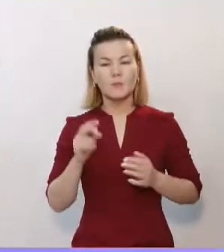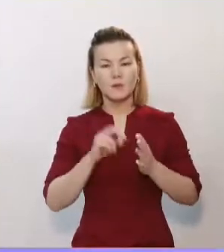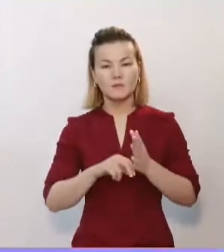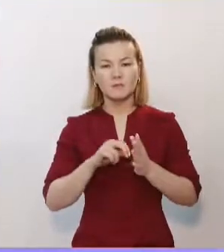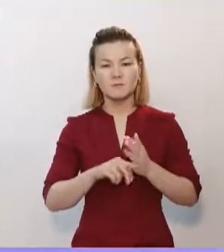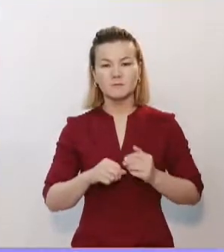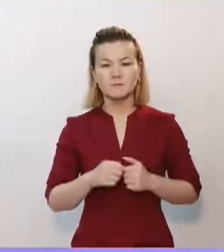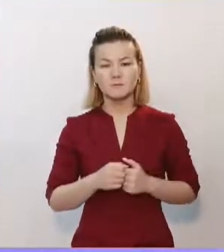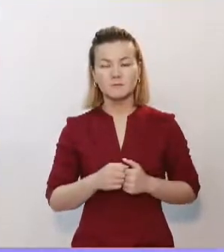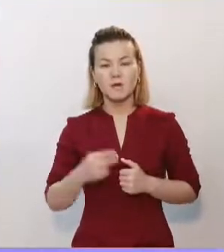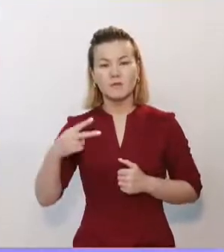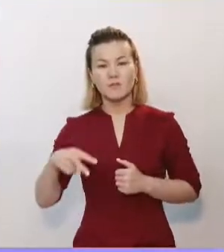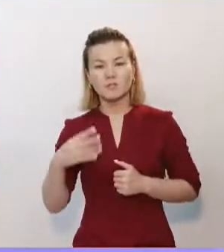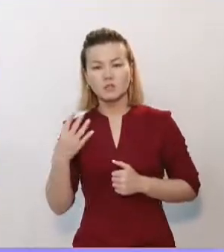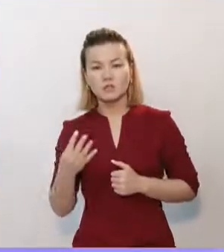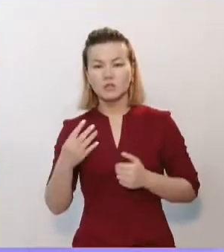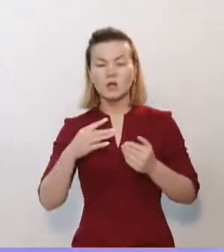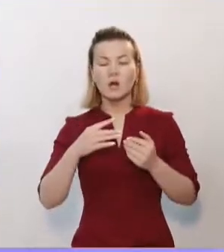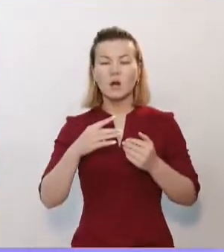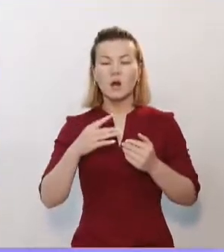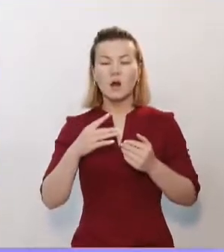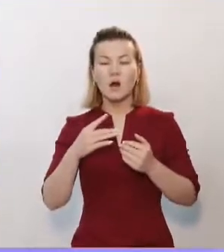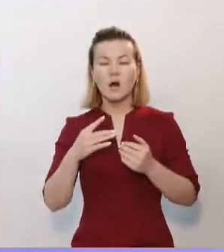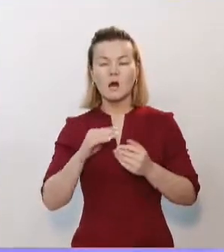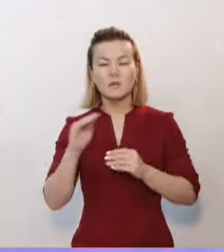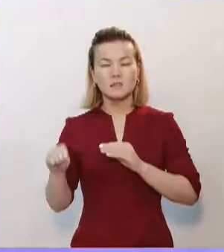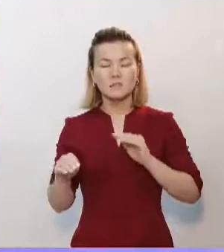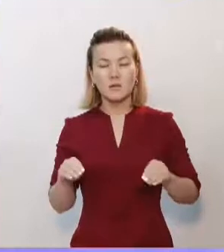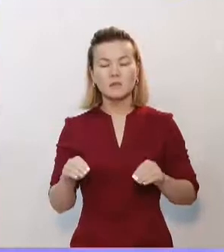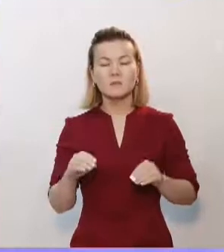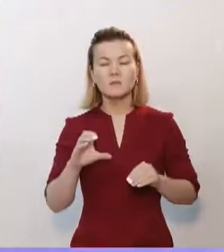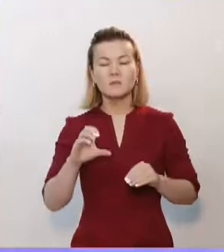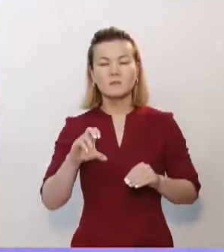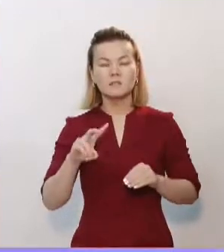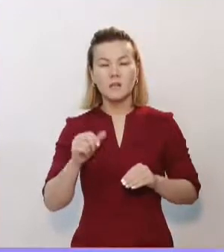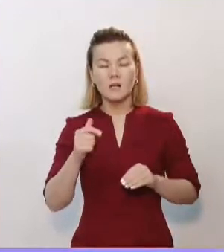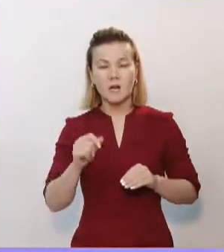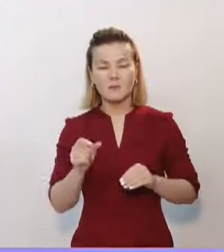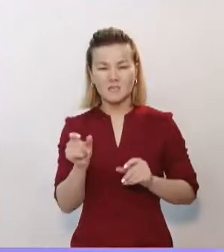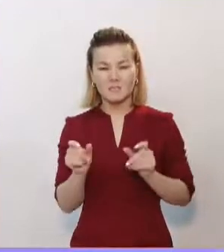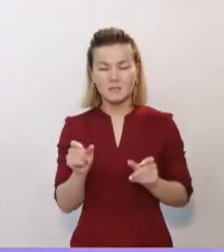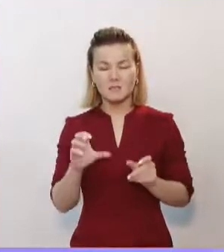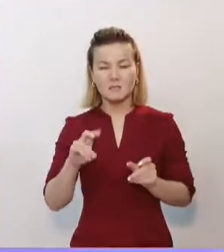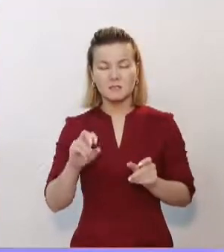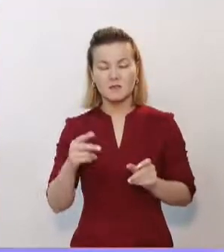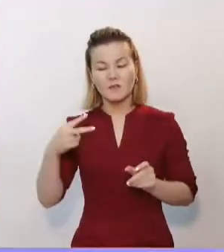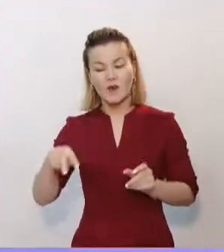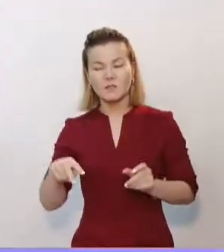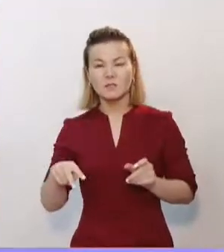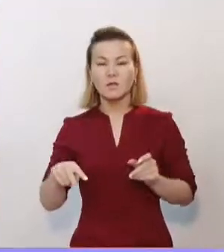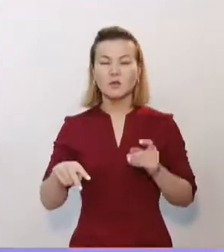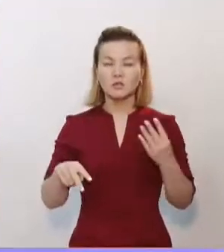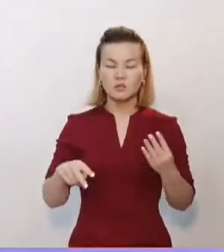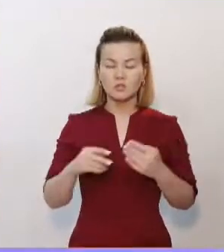Проверьте. 24 раскладываем на разрядные слагаемые 20 плюс 4.